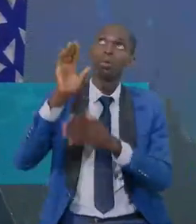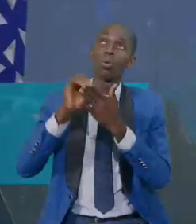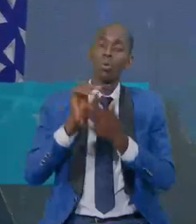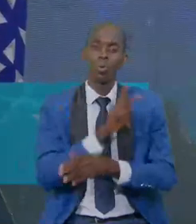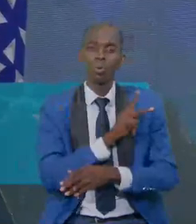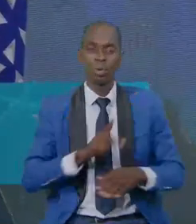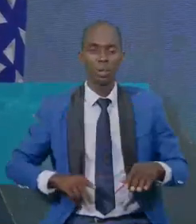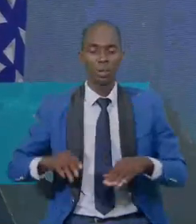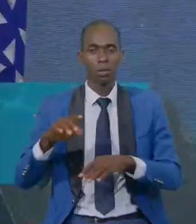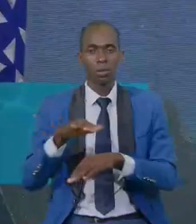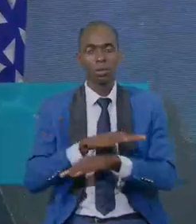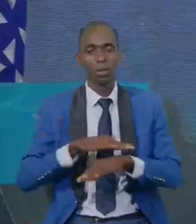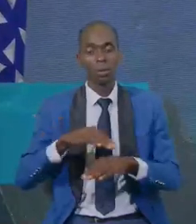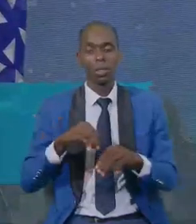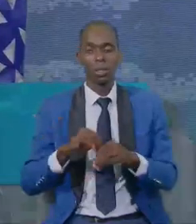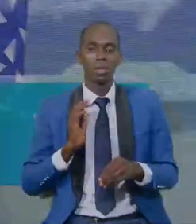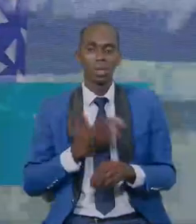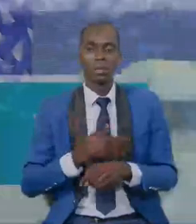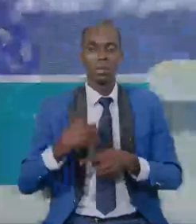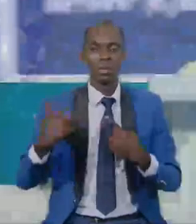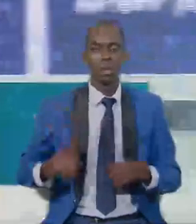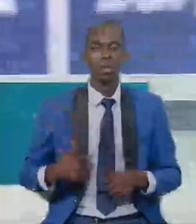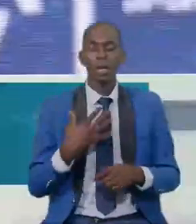instaurer son royaume dans notre cœur.